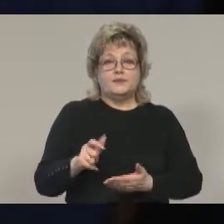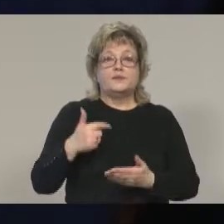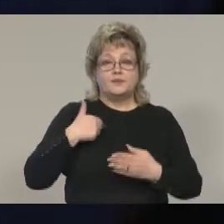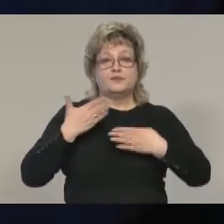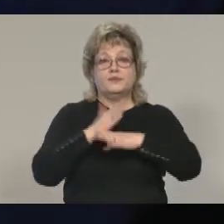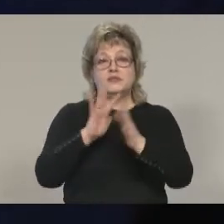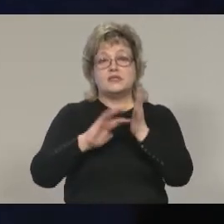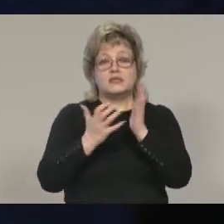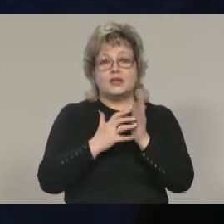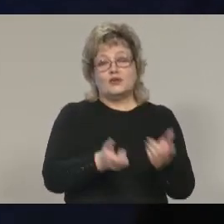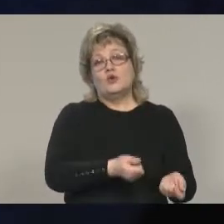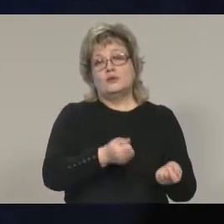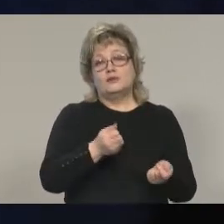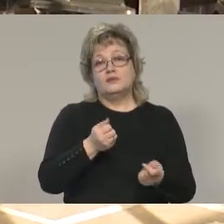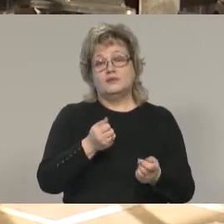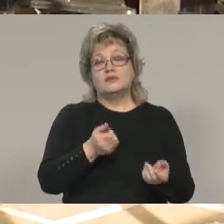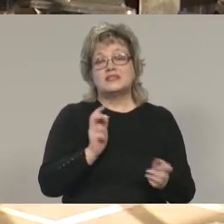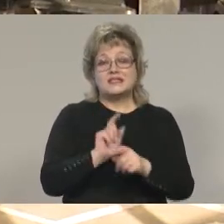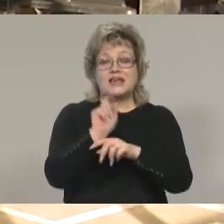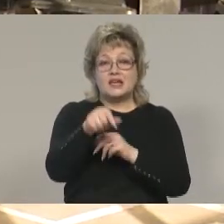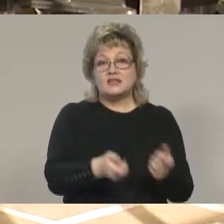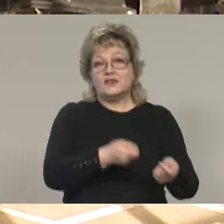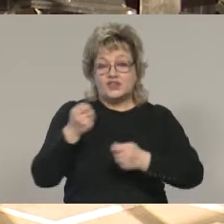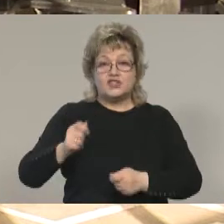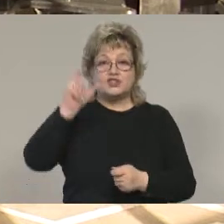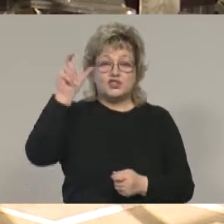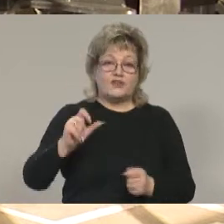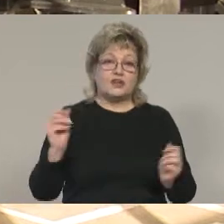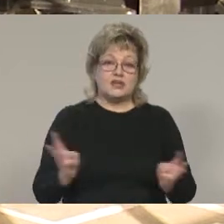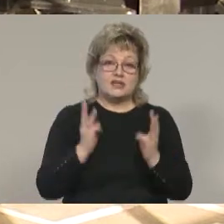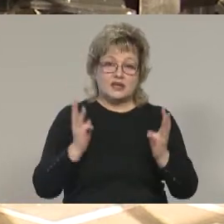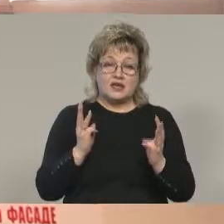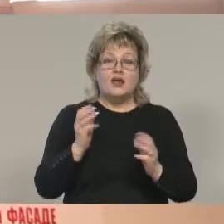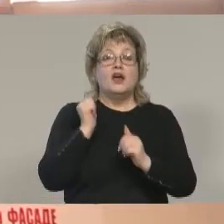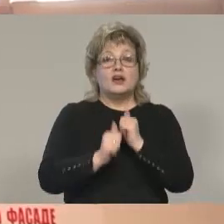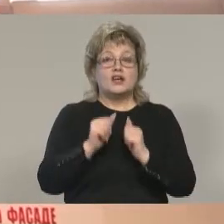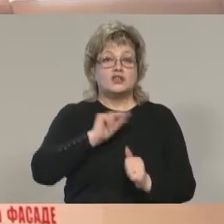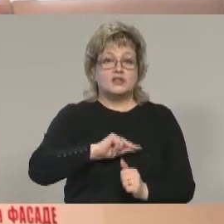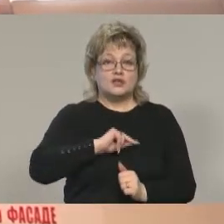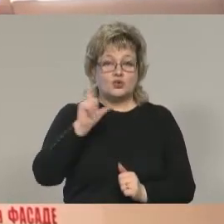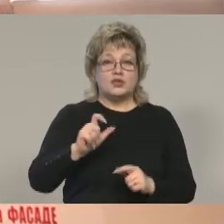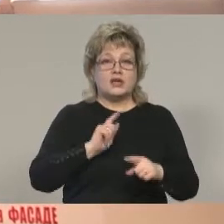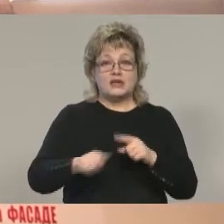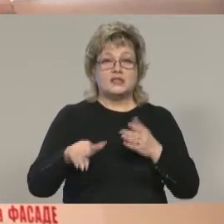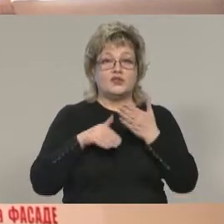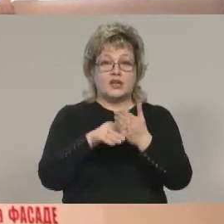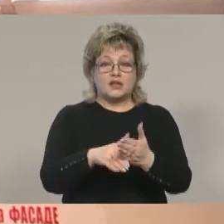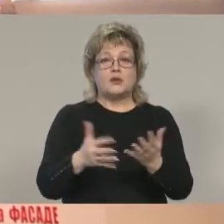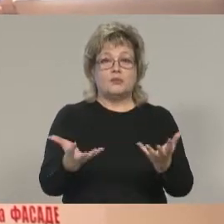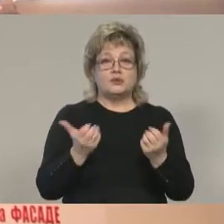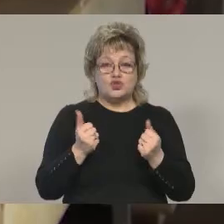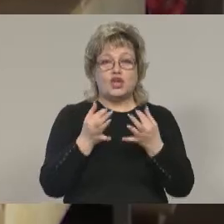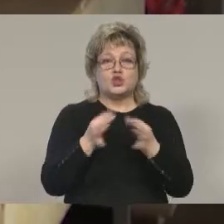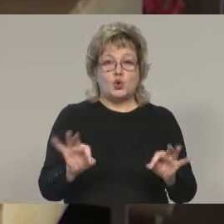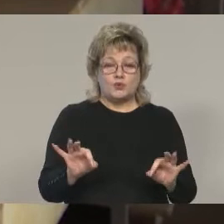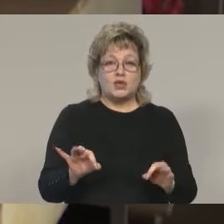Ну, разбил стекло, выбил окно, залез. И вытащил человека из огня. Каждый сотрудник службы экстренного реагирования получает